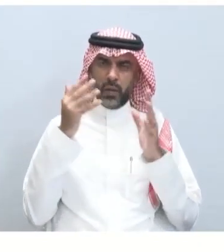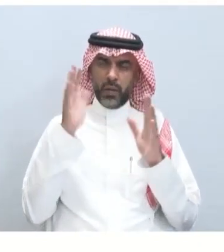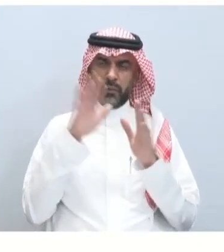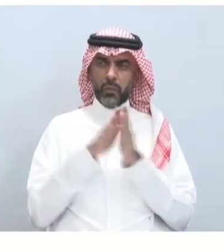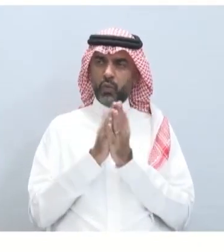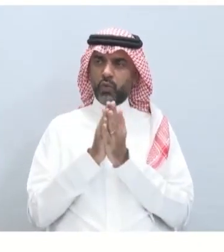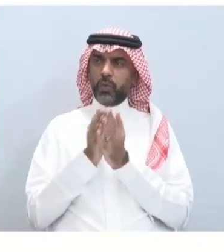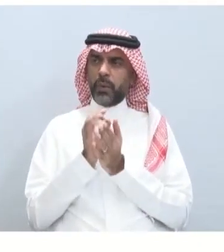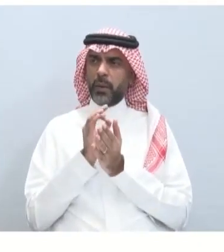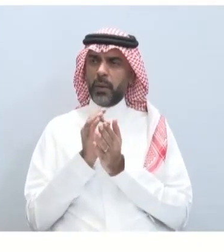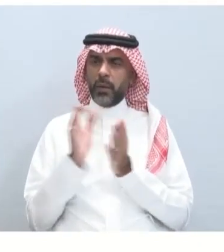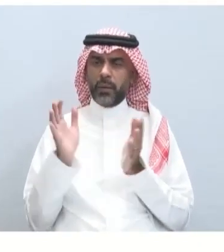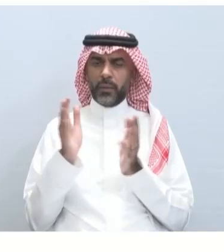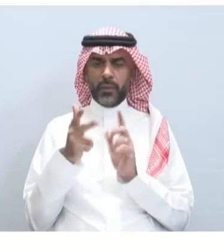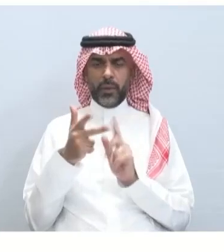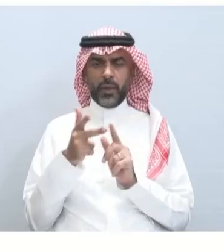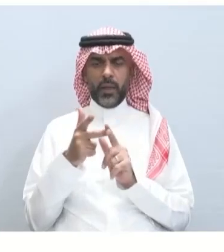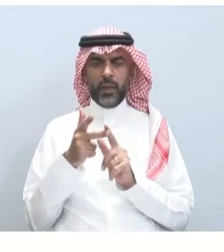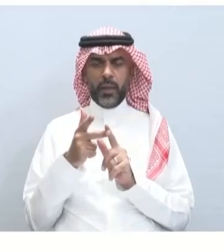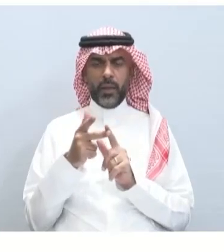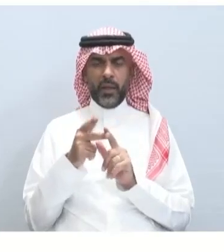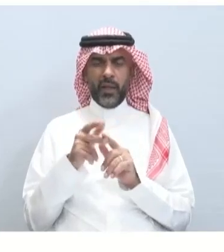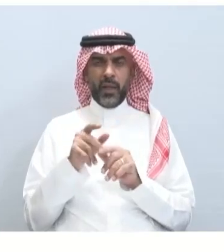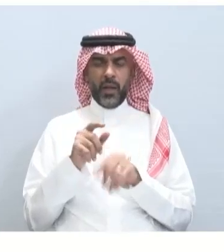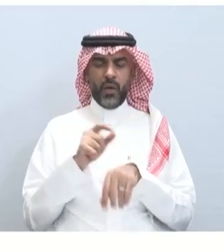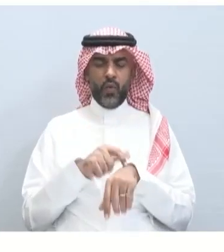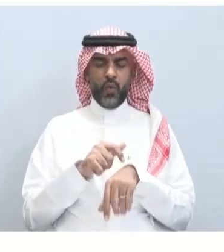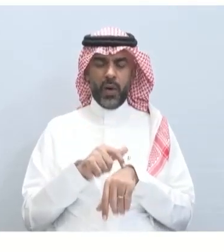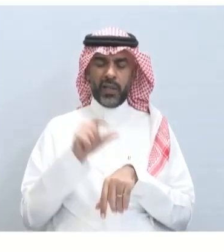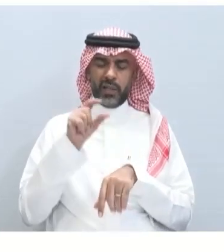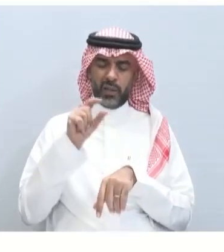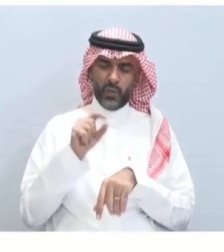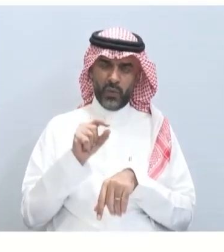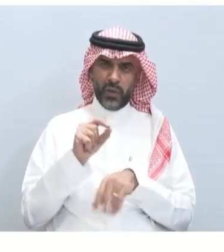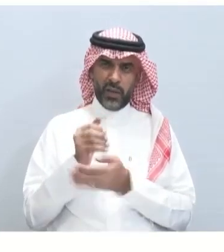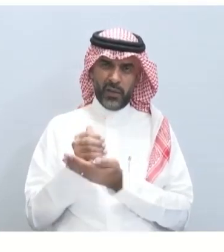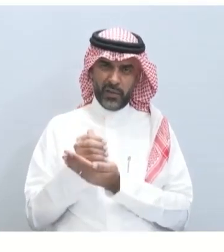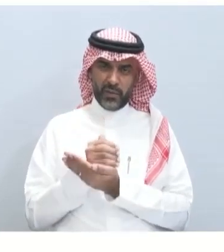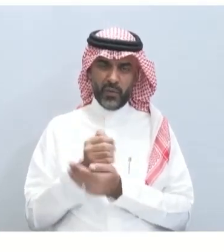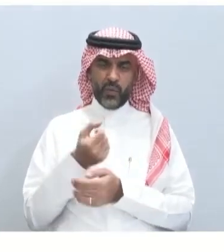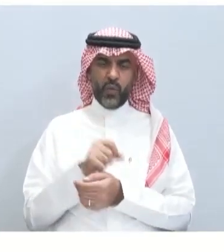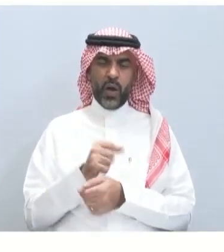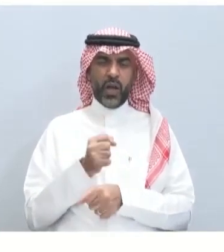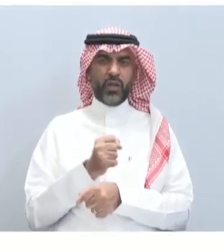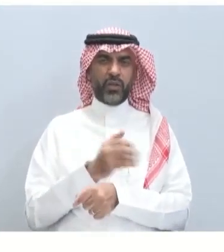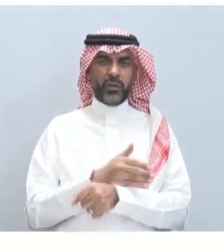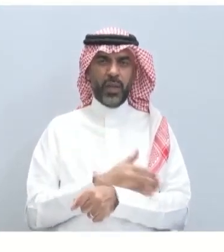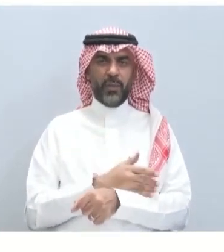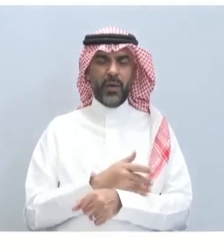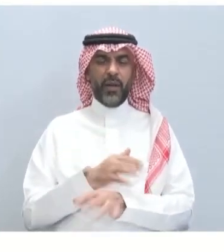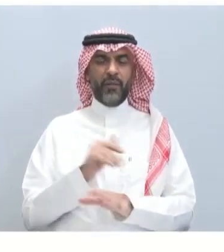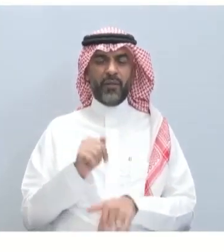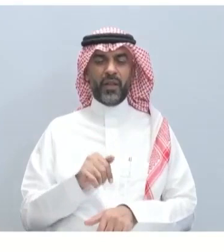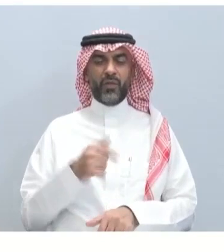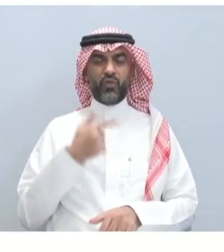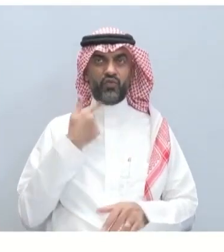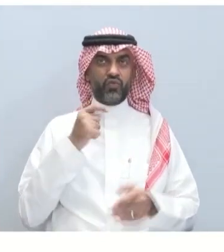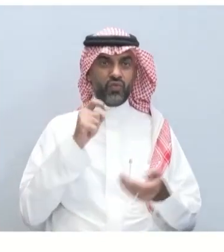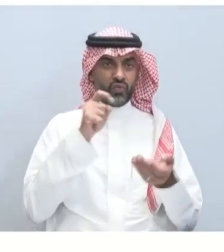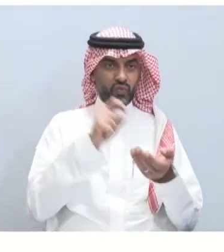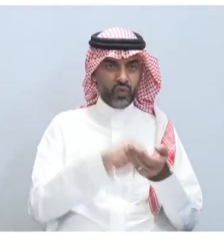مصادر المعلومات توفير وقت الباحث وجهده في الوصول الى مسائل الى مصادر المعلومات